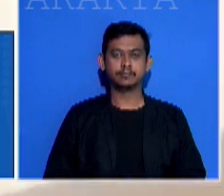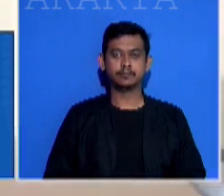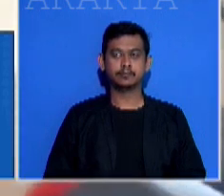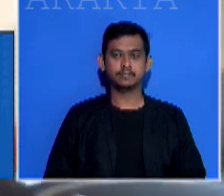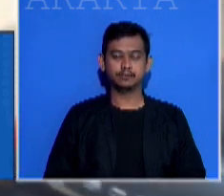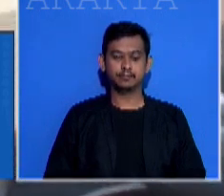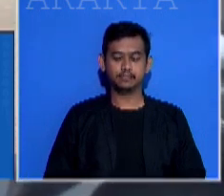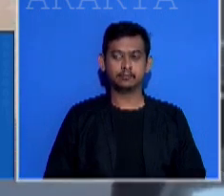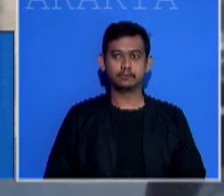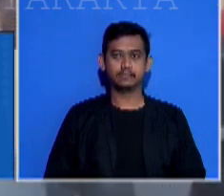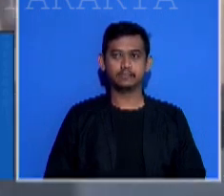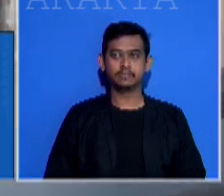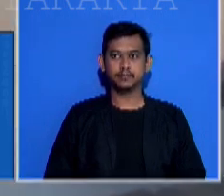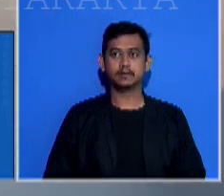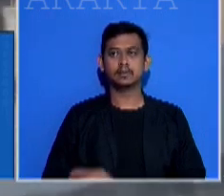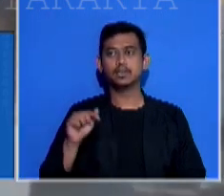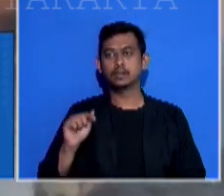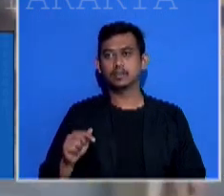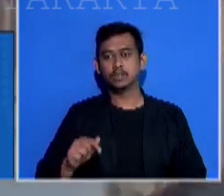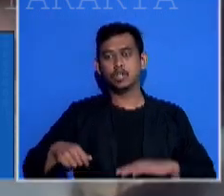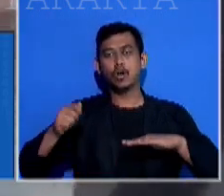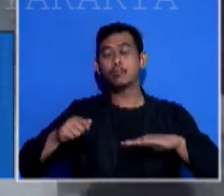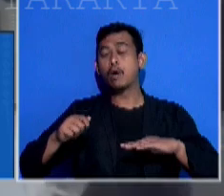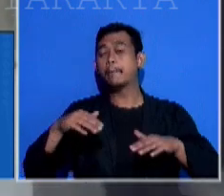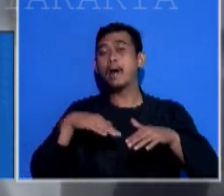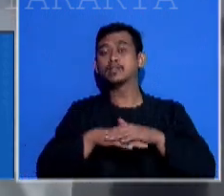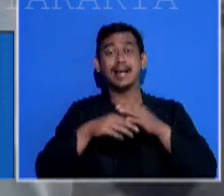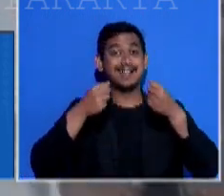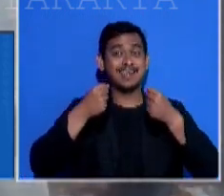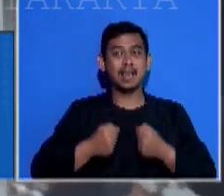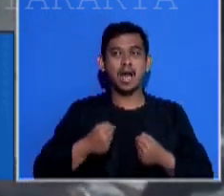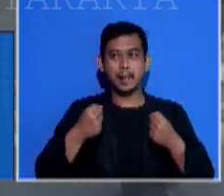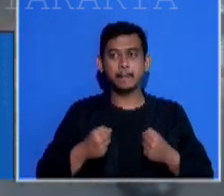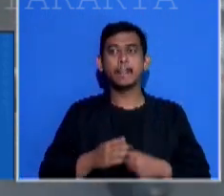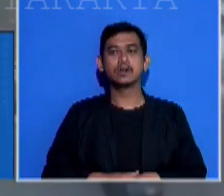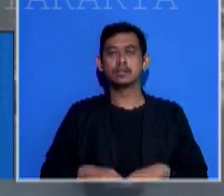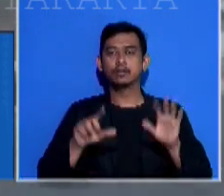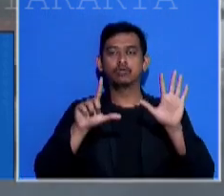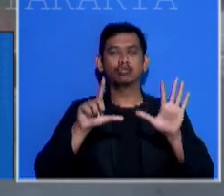Jalan. Akibat ulahnya ini, pelaku terpaksa kembali lagi ke dalam jeruji besi dengan diancam hukuman maksimal 7